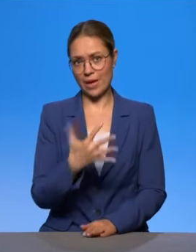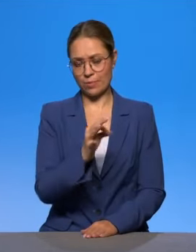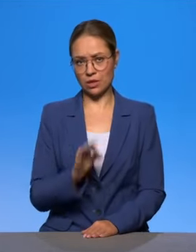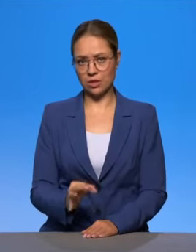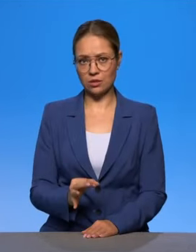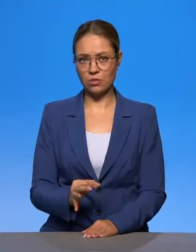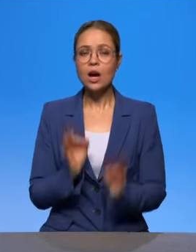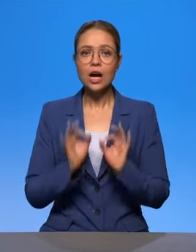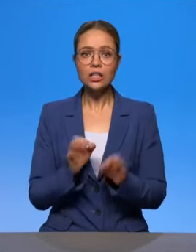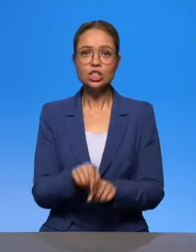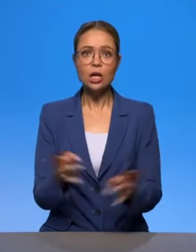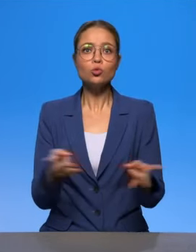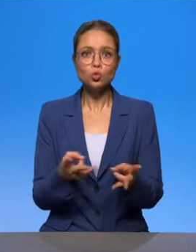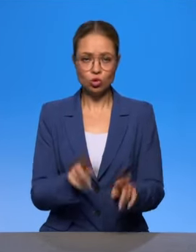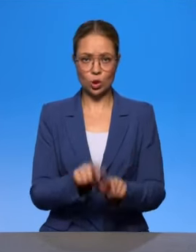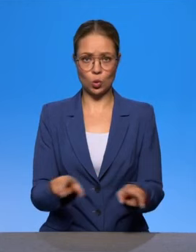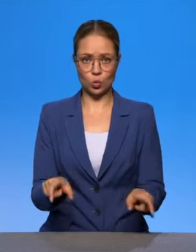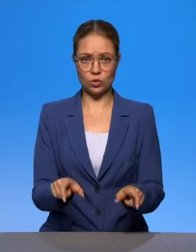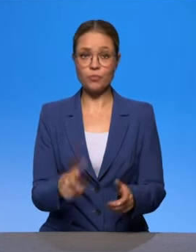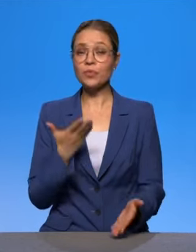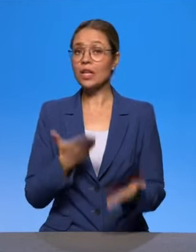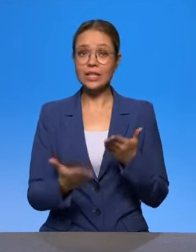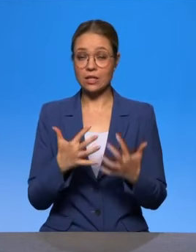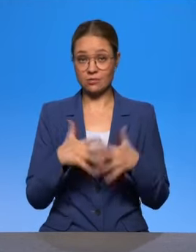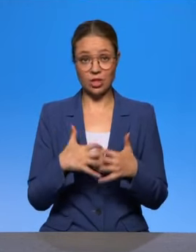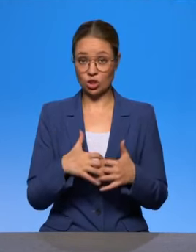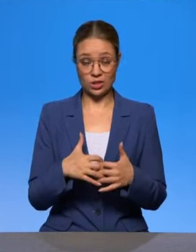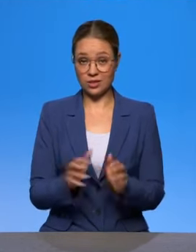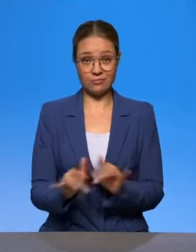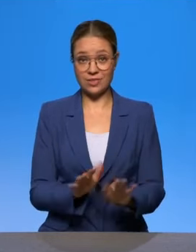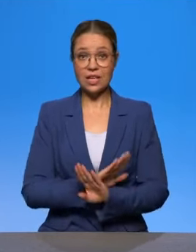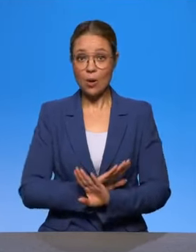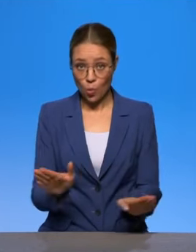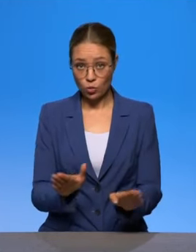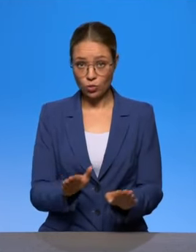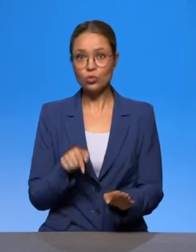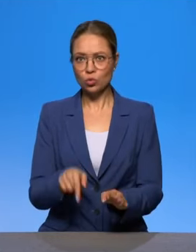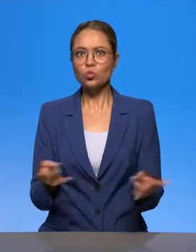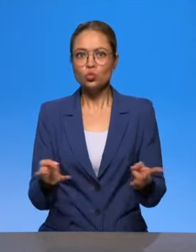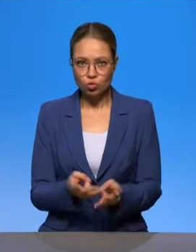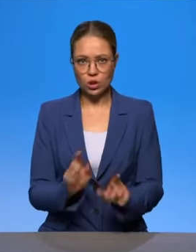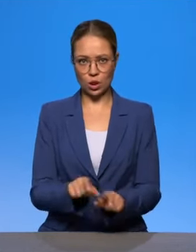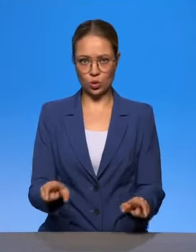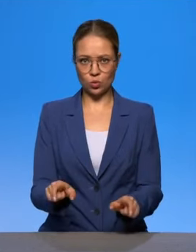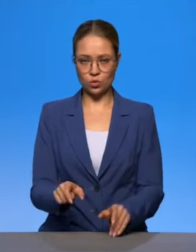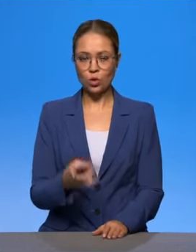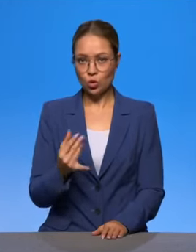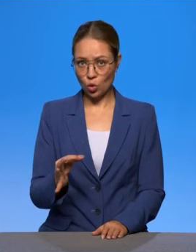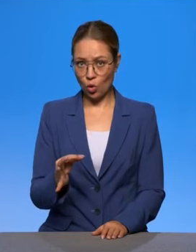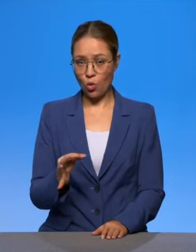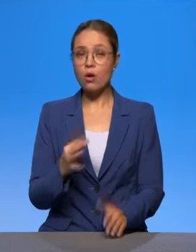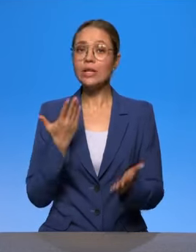конечно, им нужны люди, потому что если не работает машина, механизация, ну, конечно, им нужны люди. Но ты замени, ты